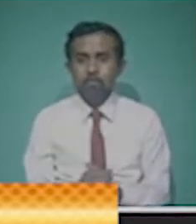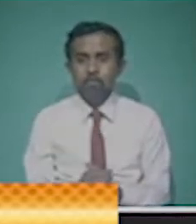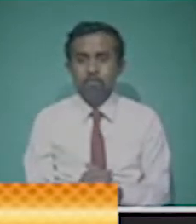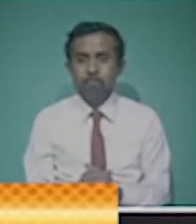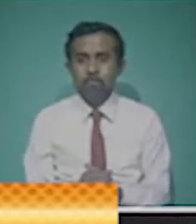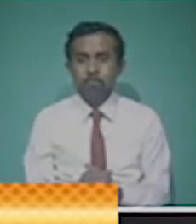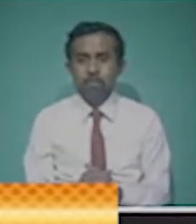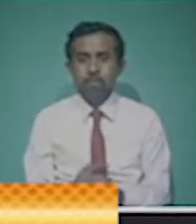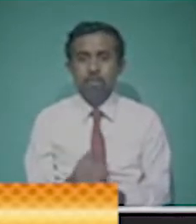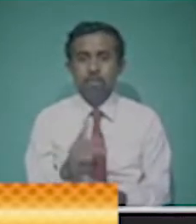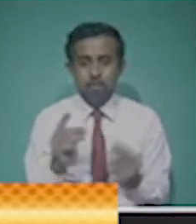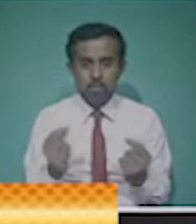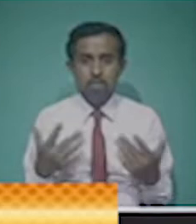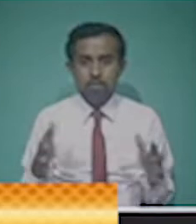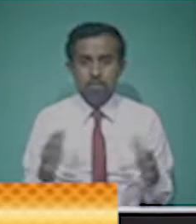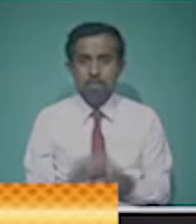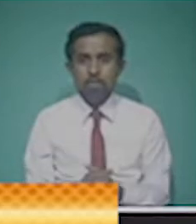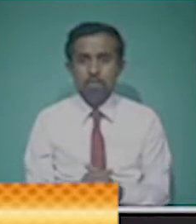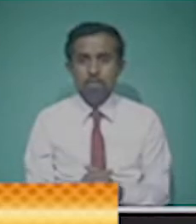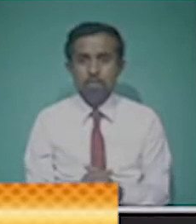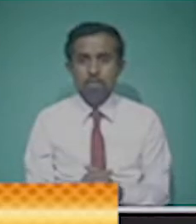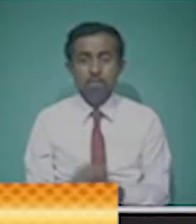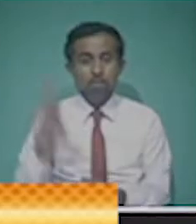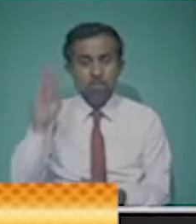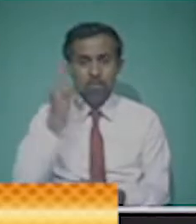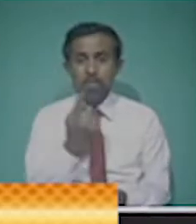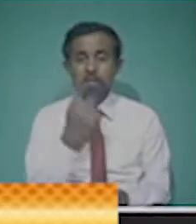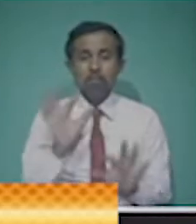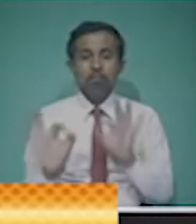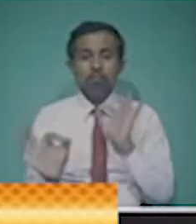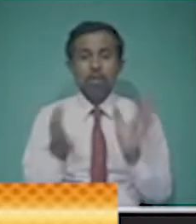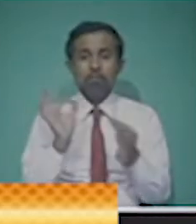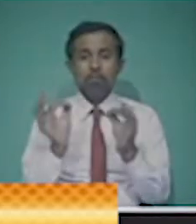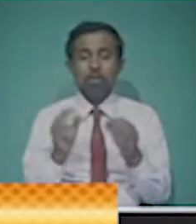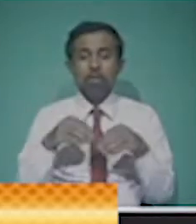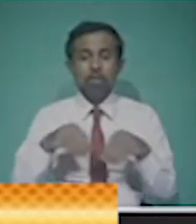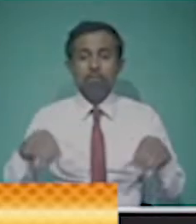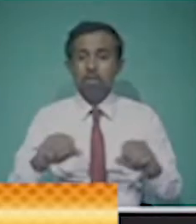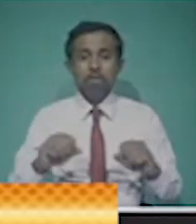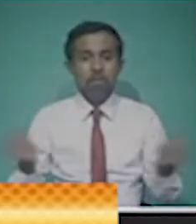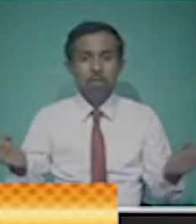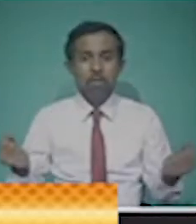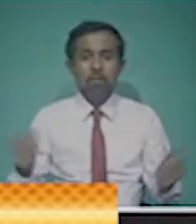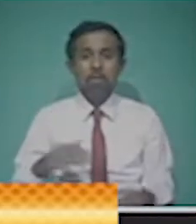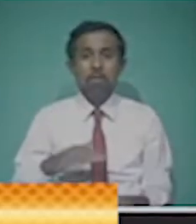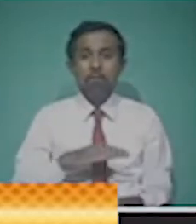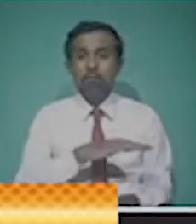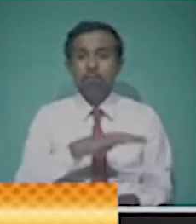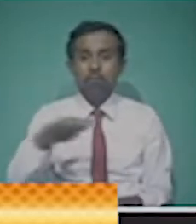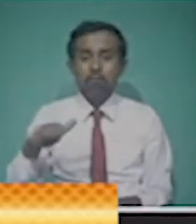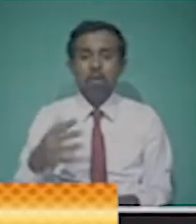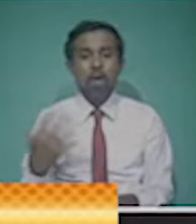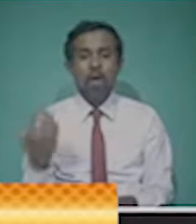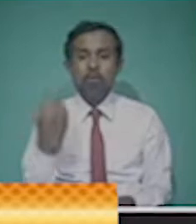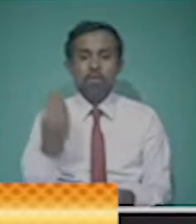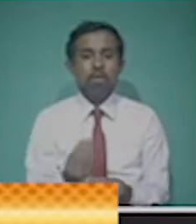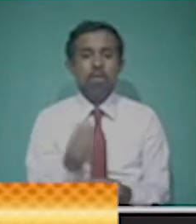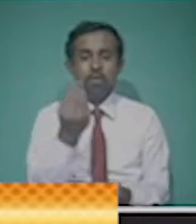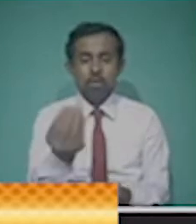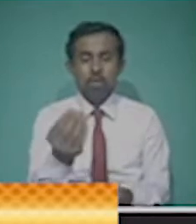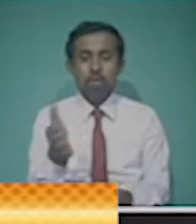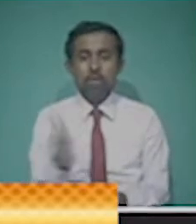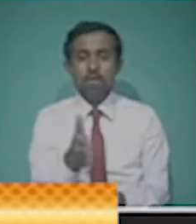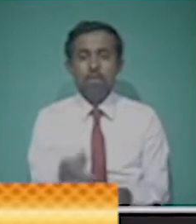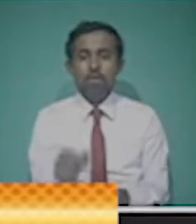Perdagangan kian lebar, tanggal lebar kerana mata porong dah dunia. Waktu walau dia na warga negara ten walau awasta laba dengan kian lebar kamkur jangan tahu